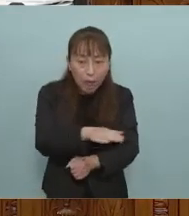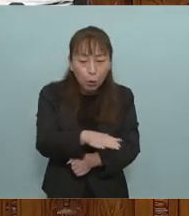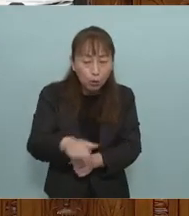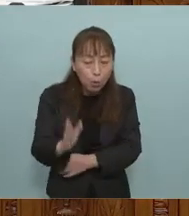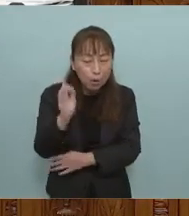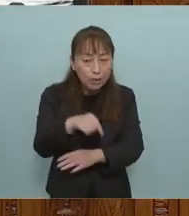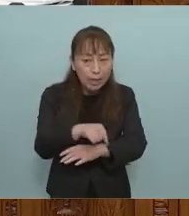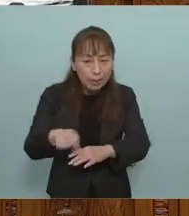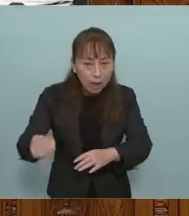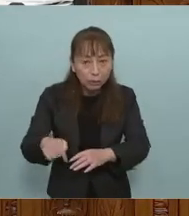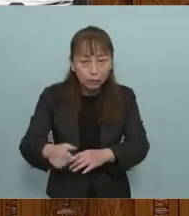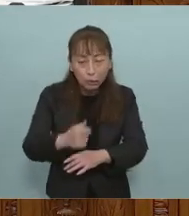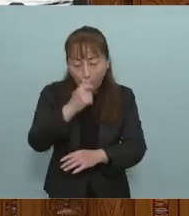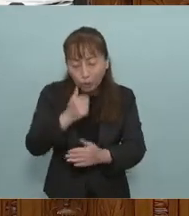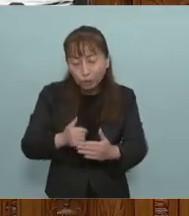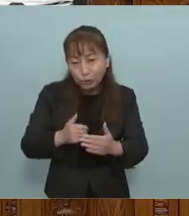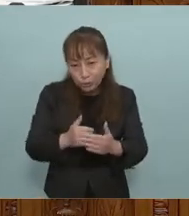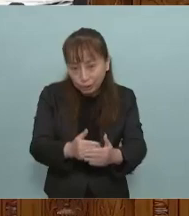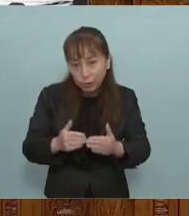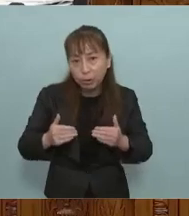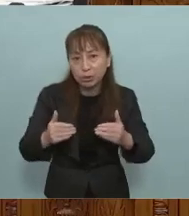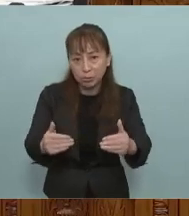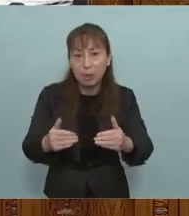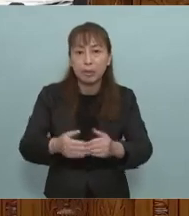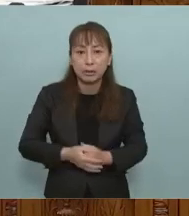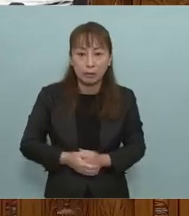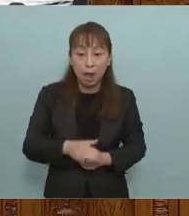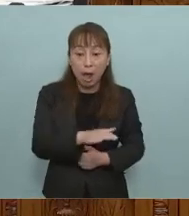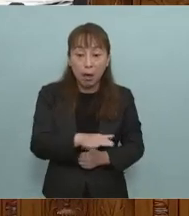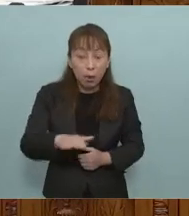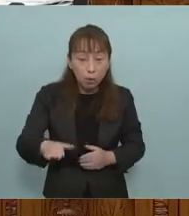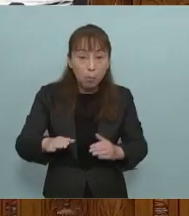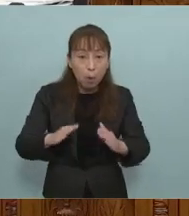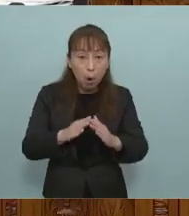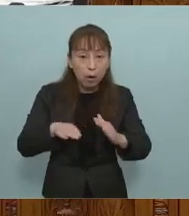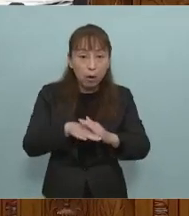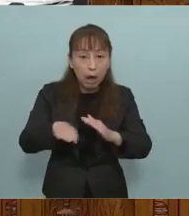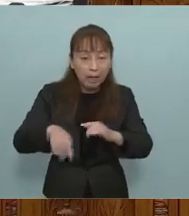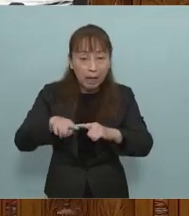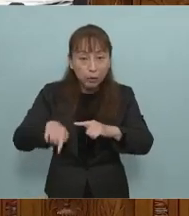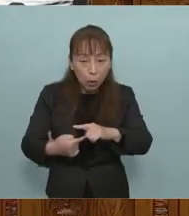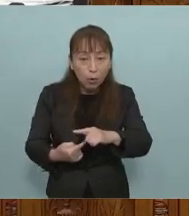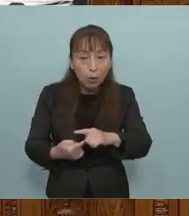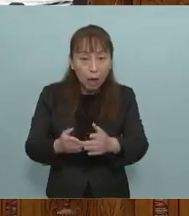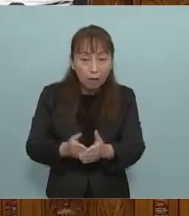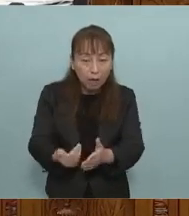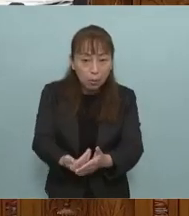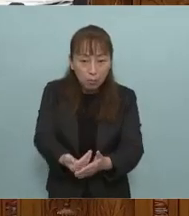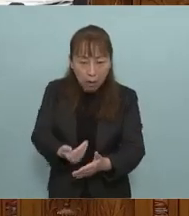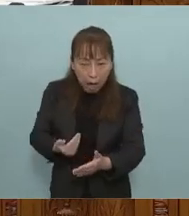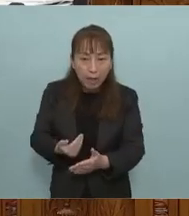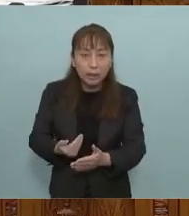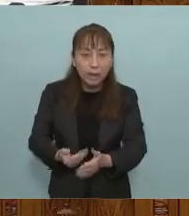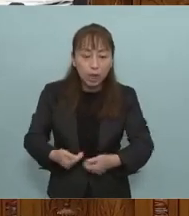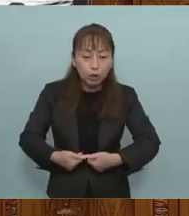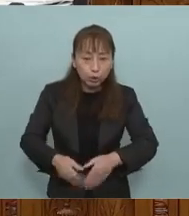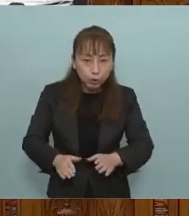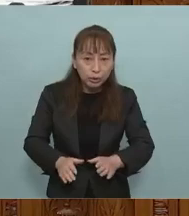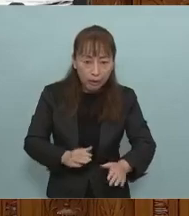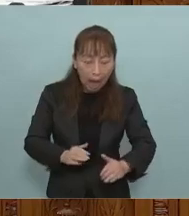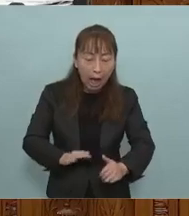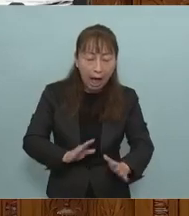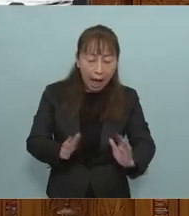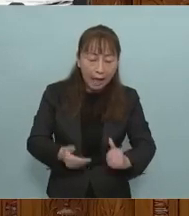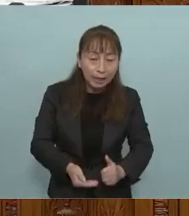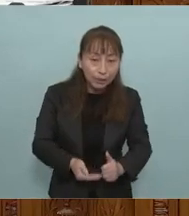の充実に取り組んでまいります。子ども家庭庁の発足を待つことなく、出産育児一